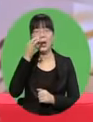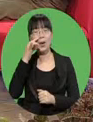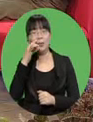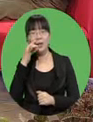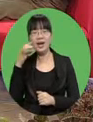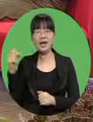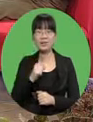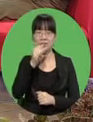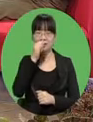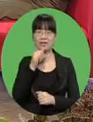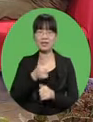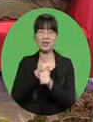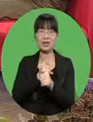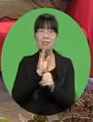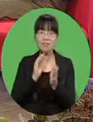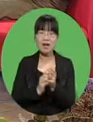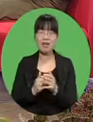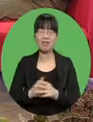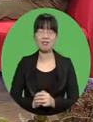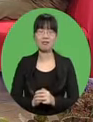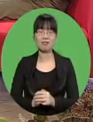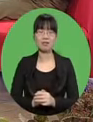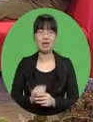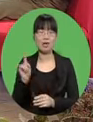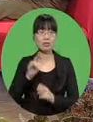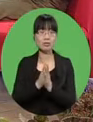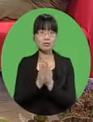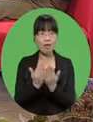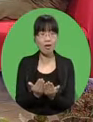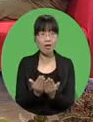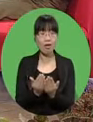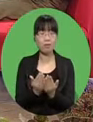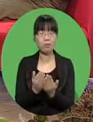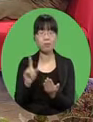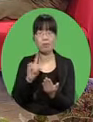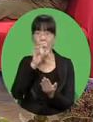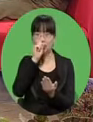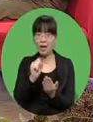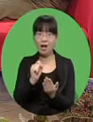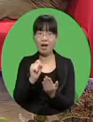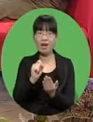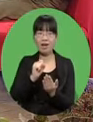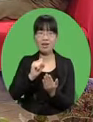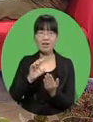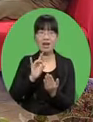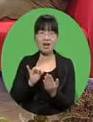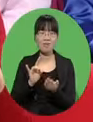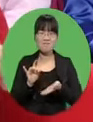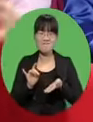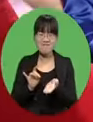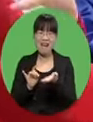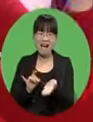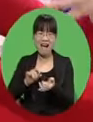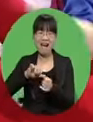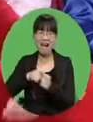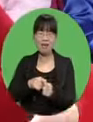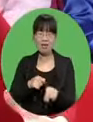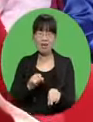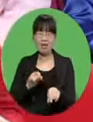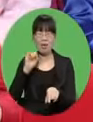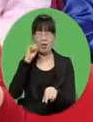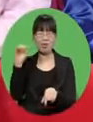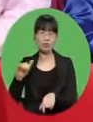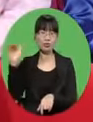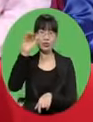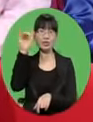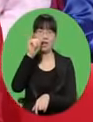흥미를 가지는 거에 해야 되는데 좋아하는 흔히 걸 해야 되는 어느 책이 뭐 좋다. 그러면 그냥 일단 드림이고 어느 책이 어렵고 착한 뭐 수준